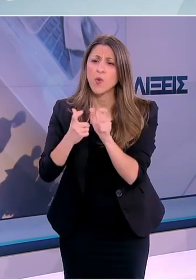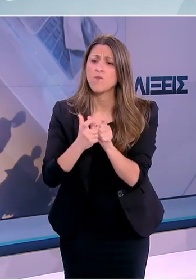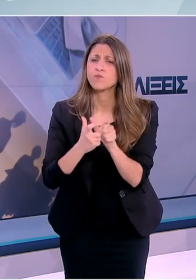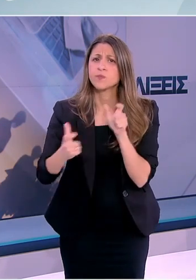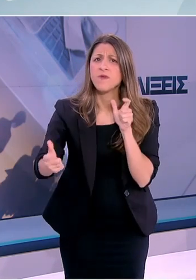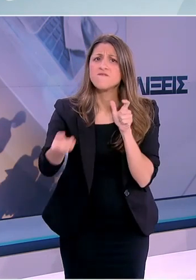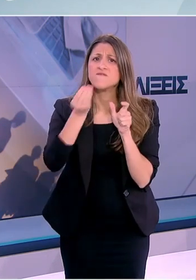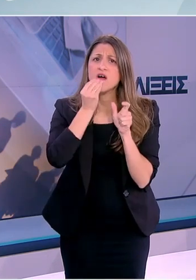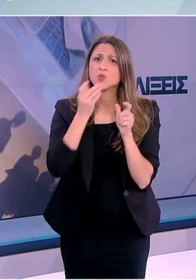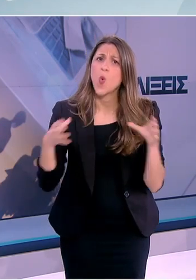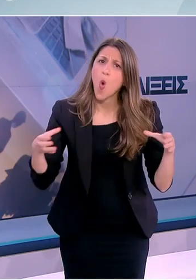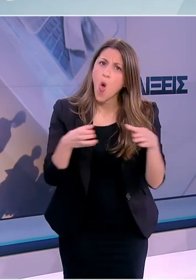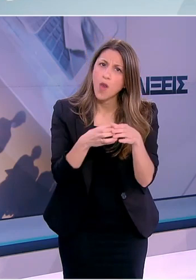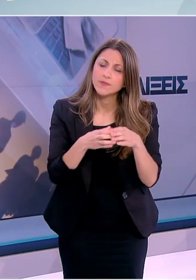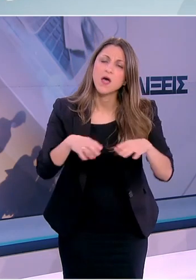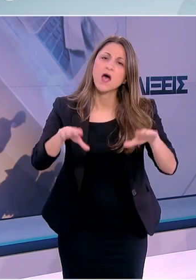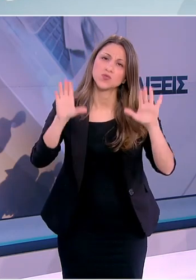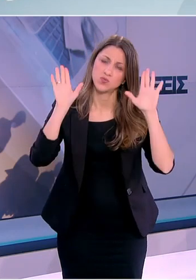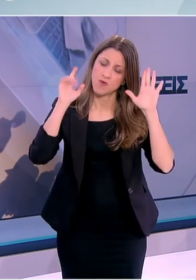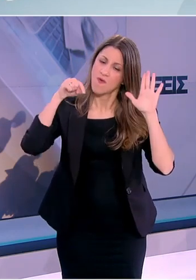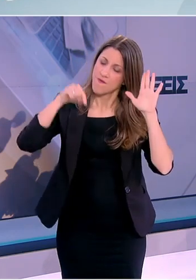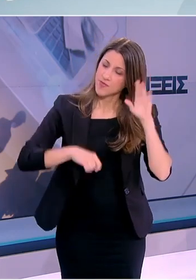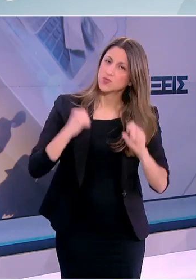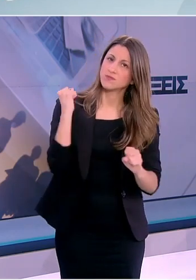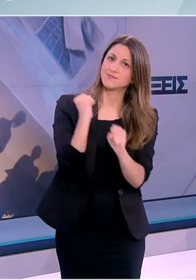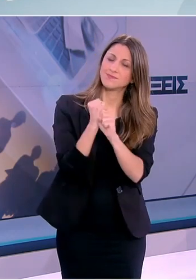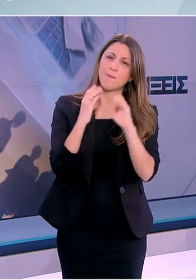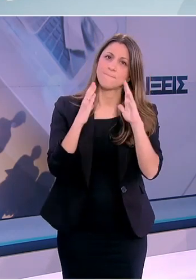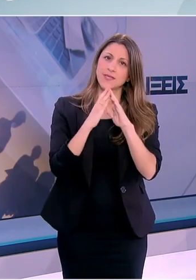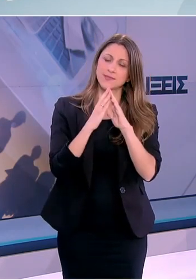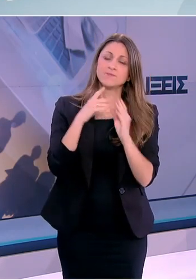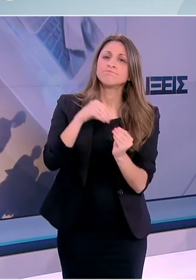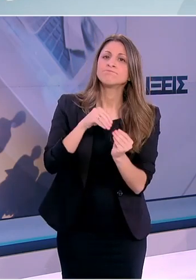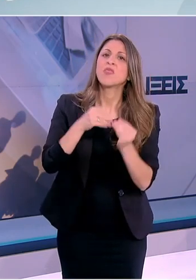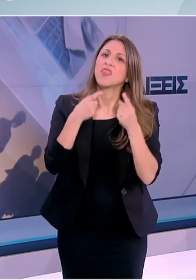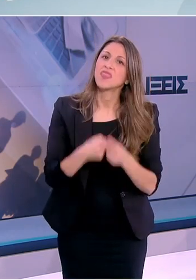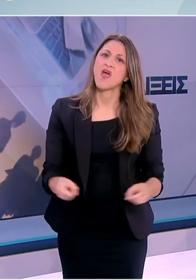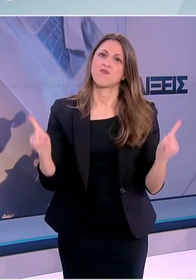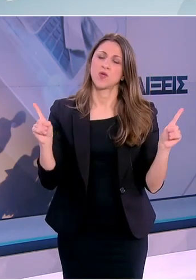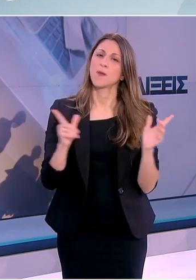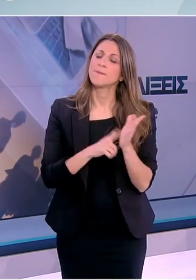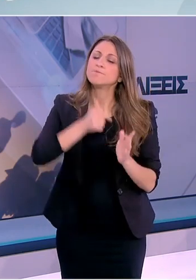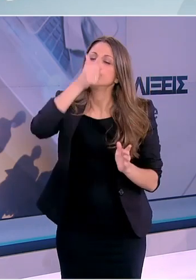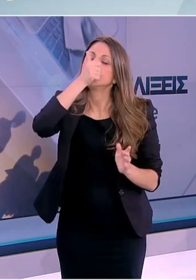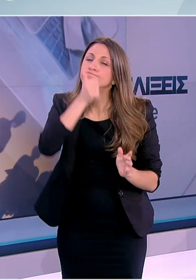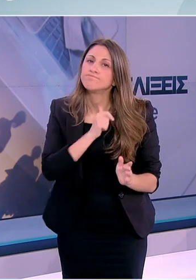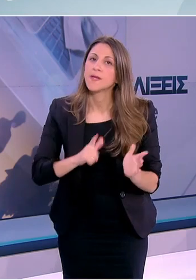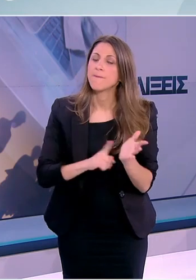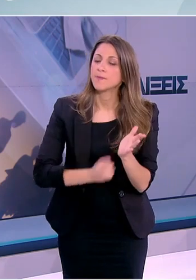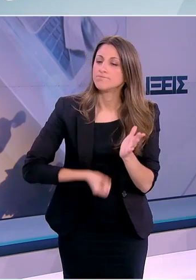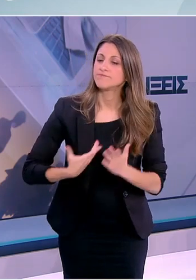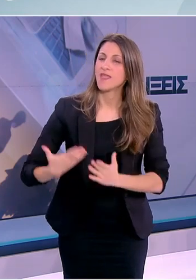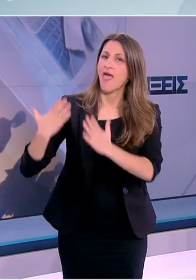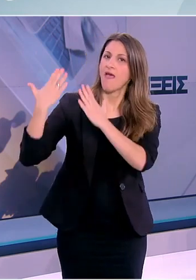χρόνο. Ας μην κάνουμε τέτοια σχέδια. Φέτος το Πάσχα είναι διαφορετικό και με επιμονή, με υπομονή, με υπευθυνότητα,